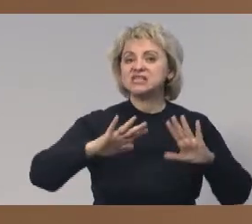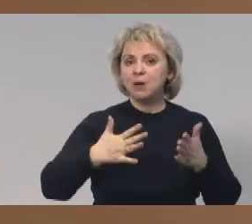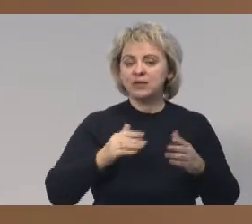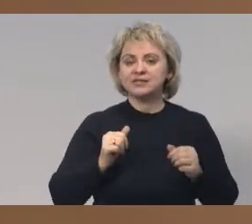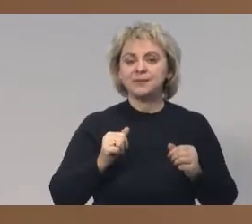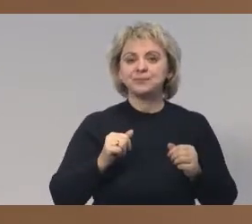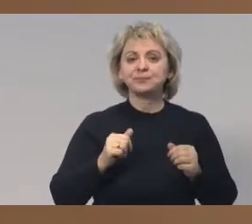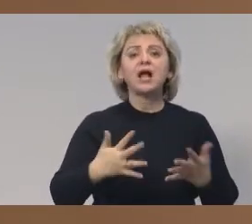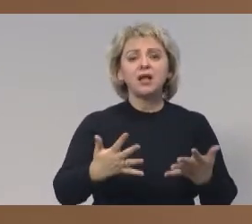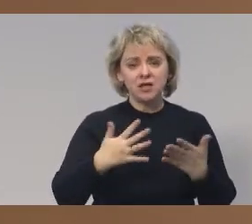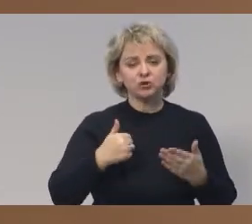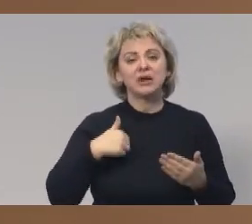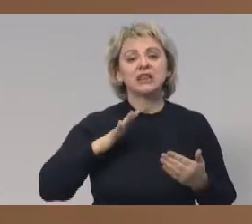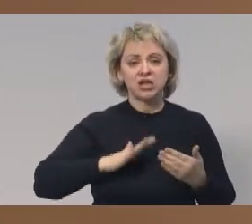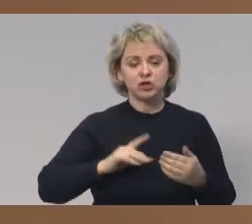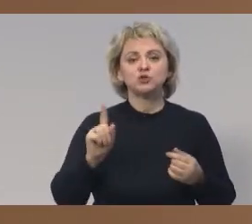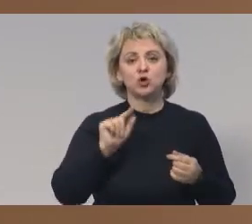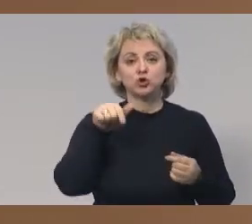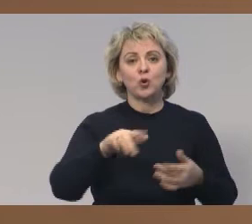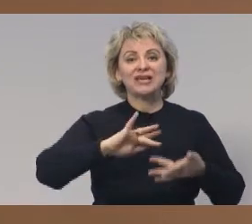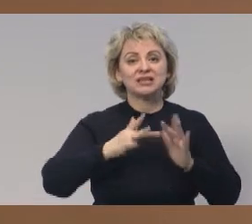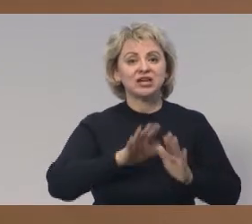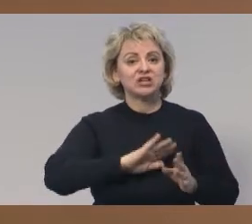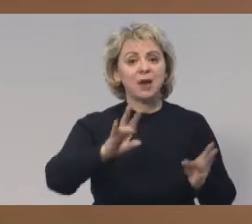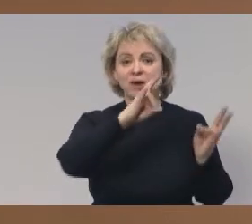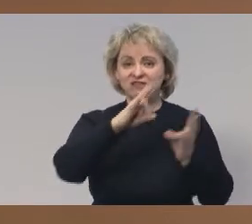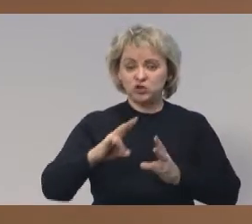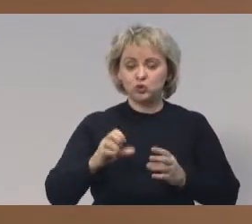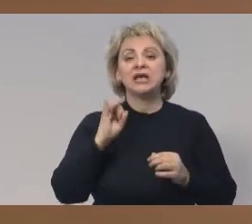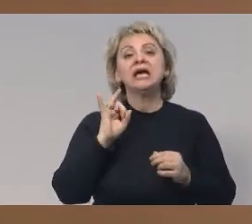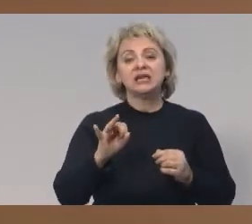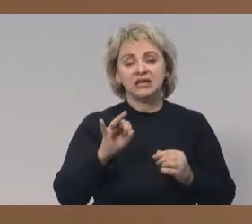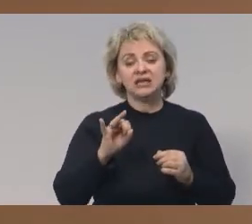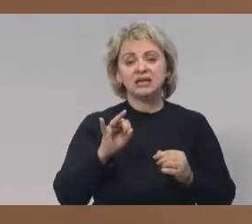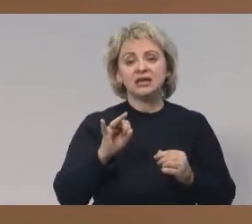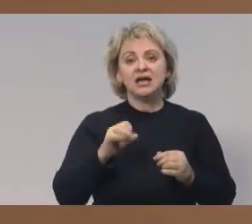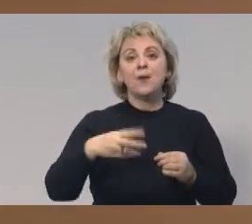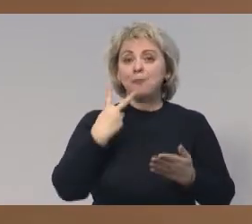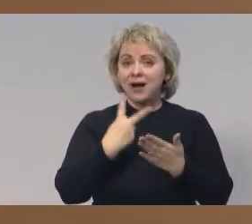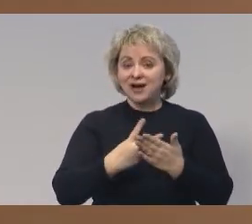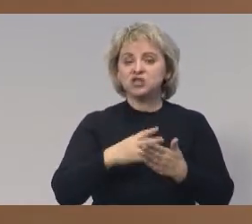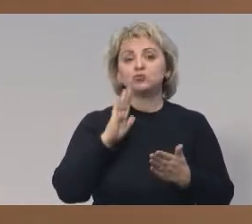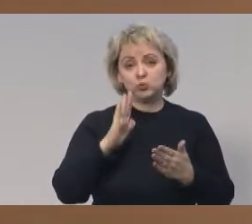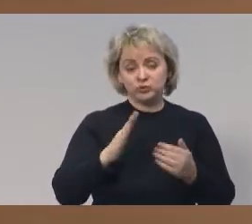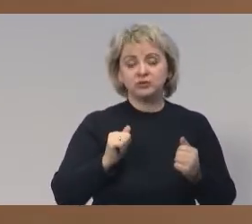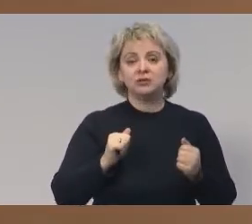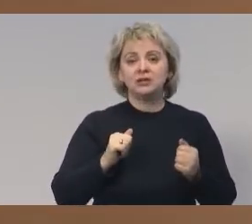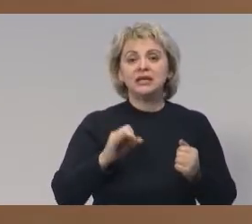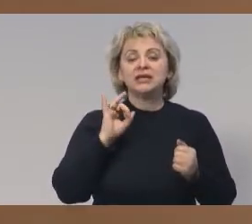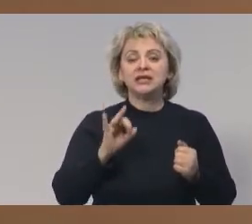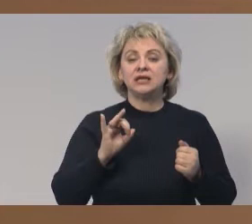события. Конечно, мы надеемся, что интернет не подведет, и трансляция состоится,